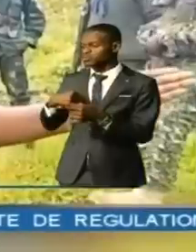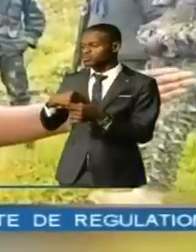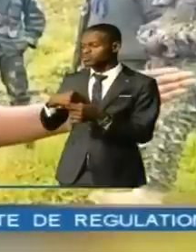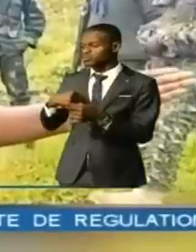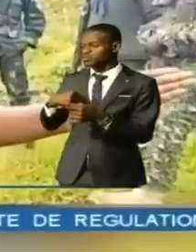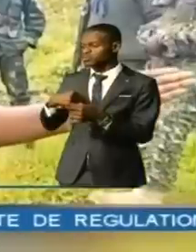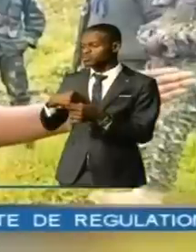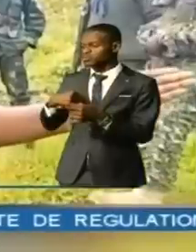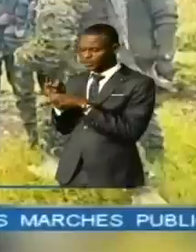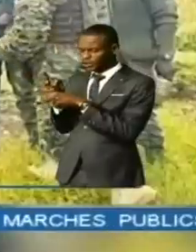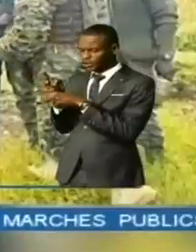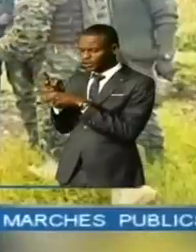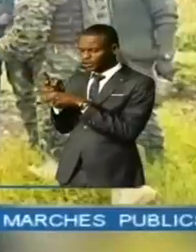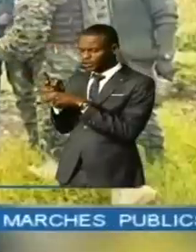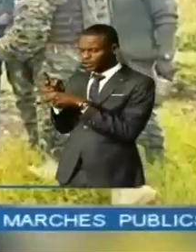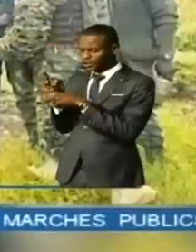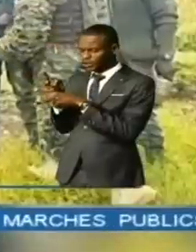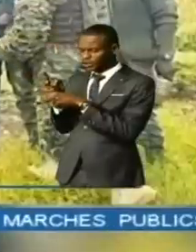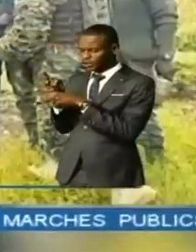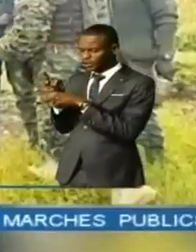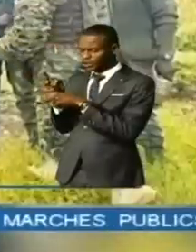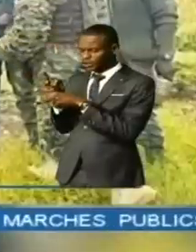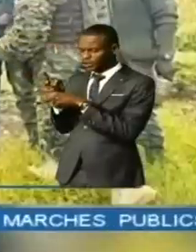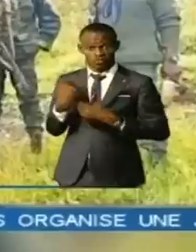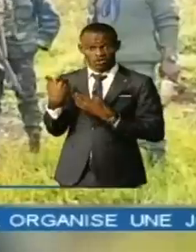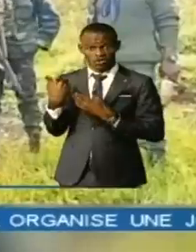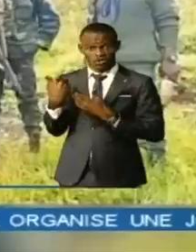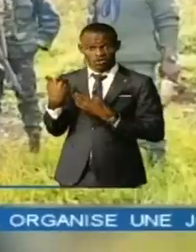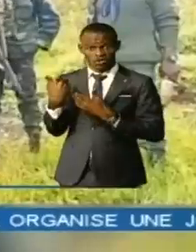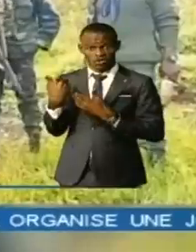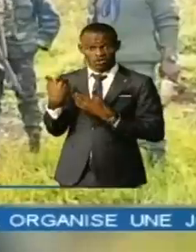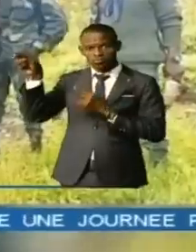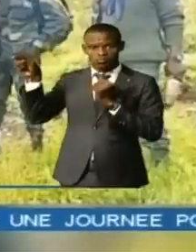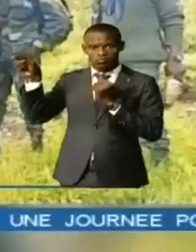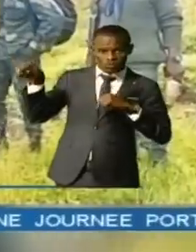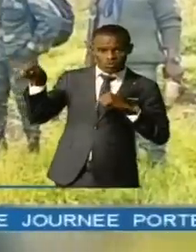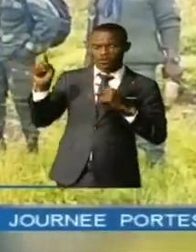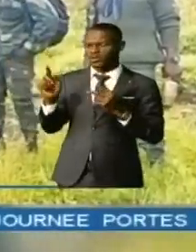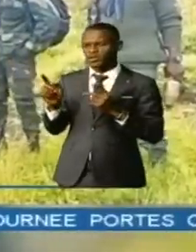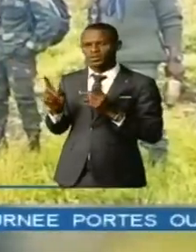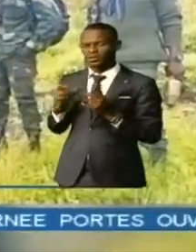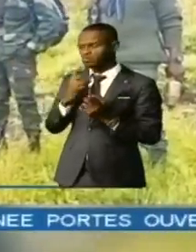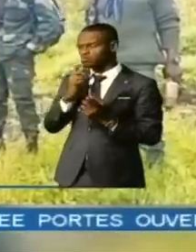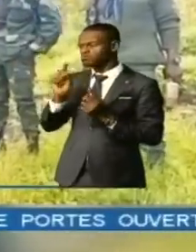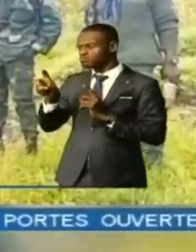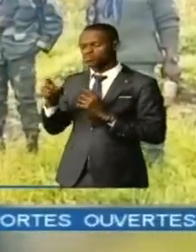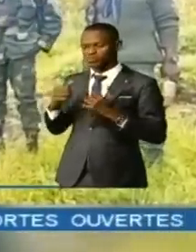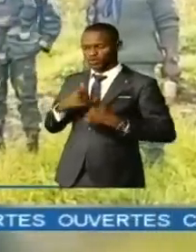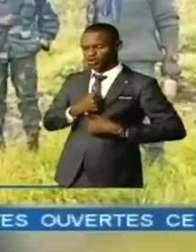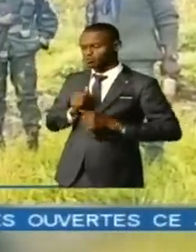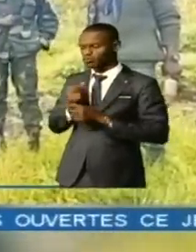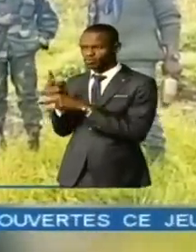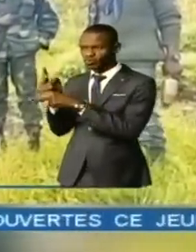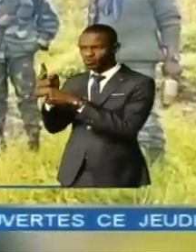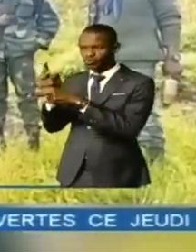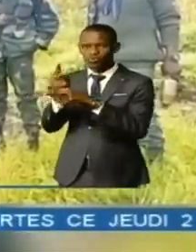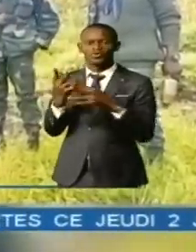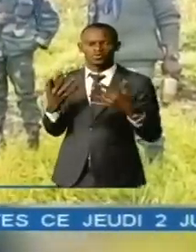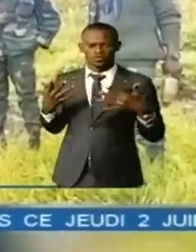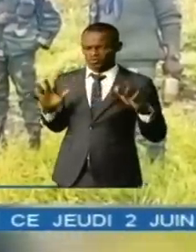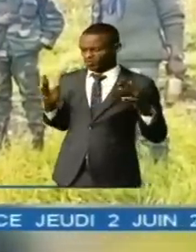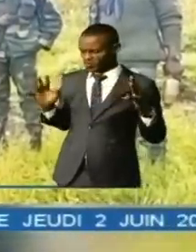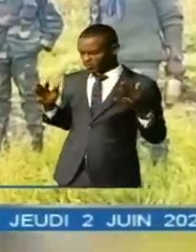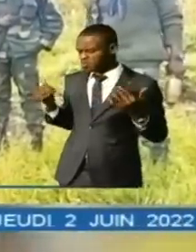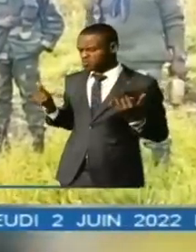place sous l'inspection du général-major Kirimwa Mipiter qui se trouvait de les commandants, c'était opérationnel qui se trouve là-dedans. Donc,